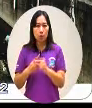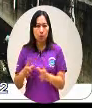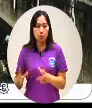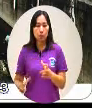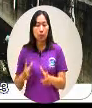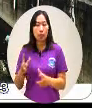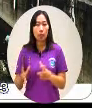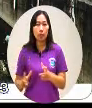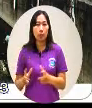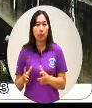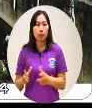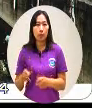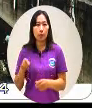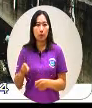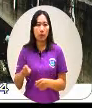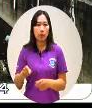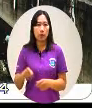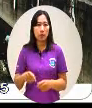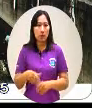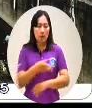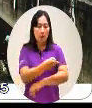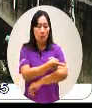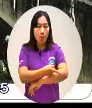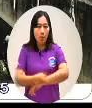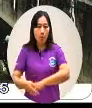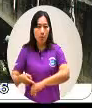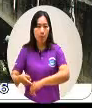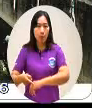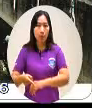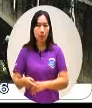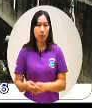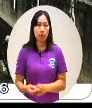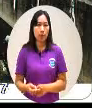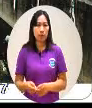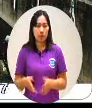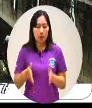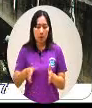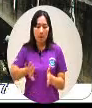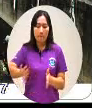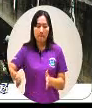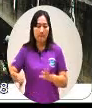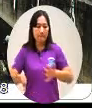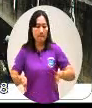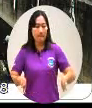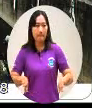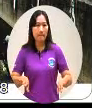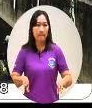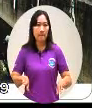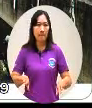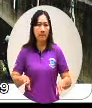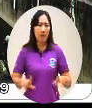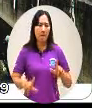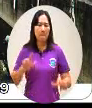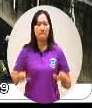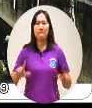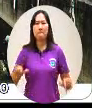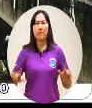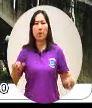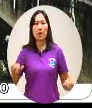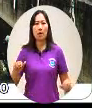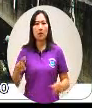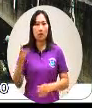沟，这个两侧的一些提案，吼、哦，安尼无整洁吼，这边安尼，这边安尼，树啊种了也无